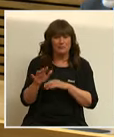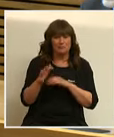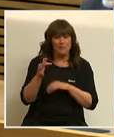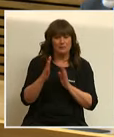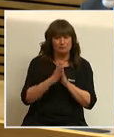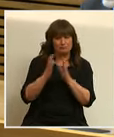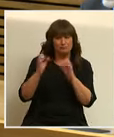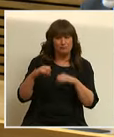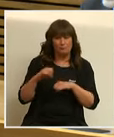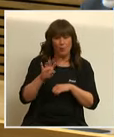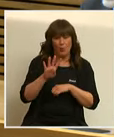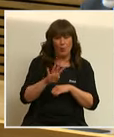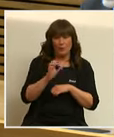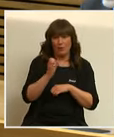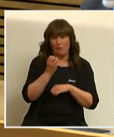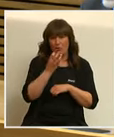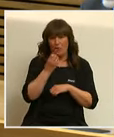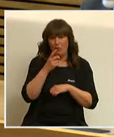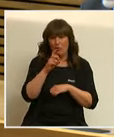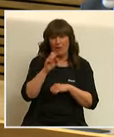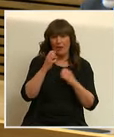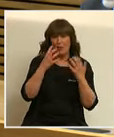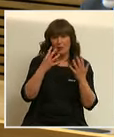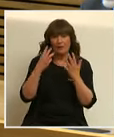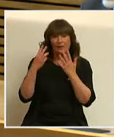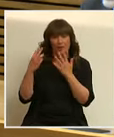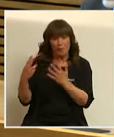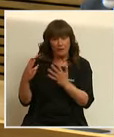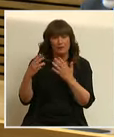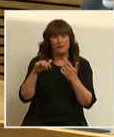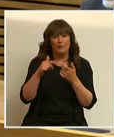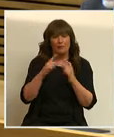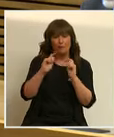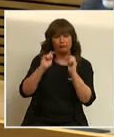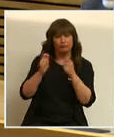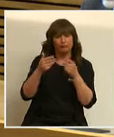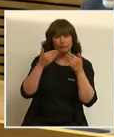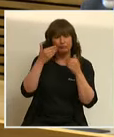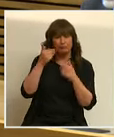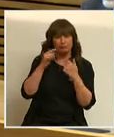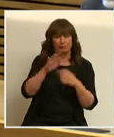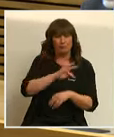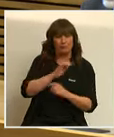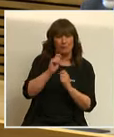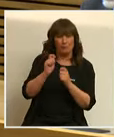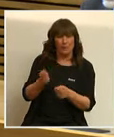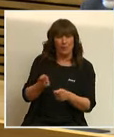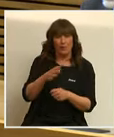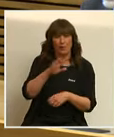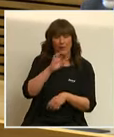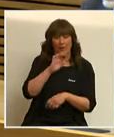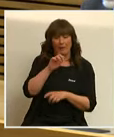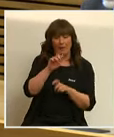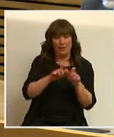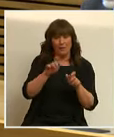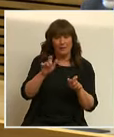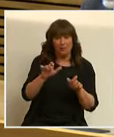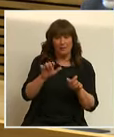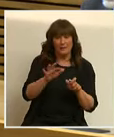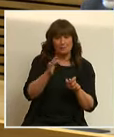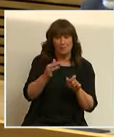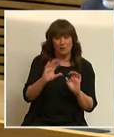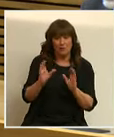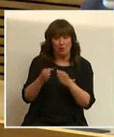4 de març de 1988, atorgar l'alta distinció parlamentària Francesc de Vinatea a les persones i col·lectius que